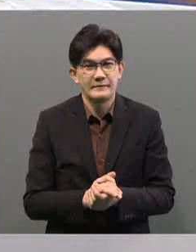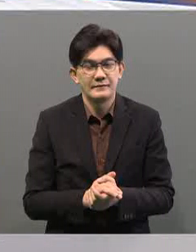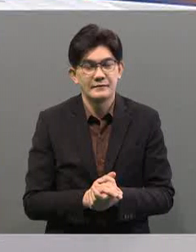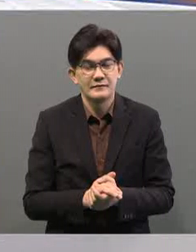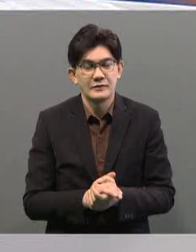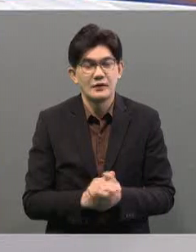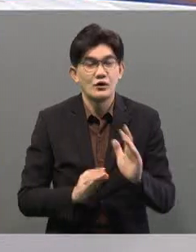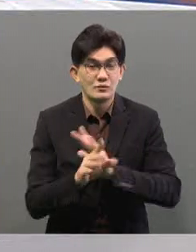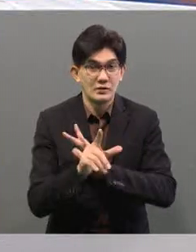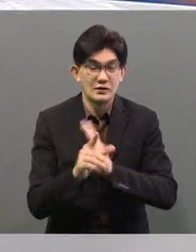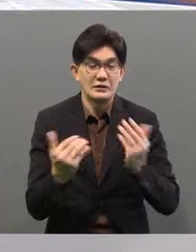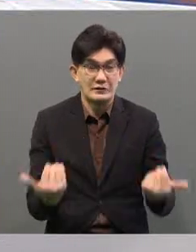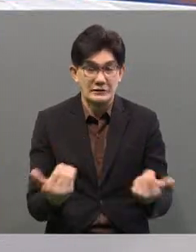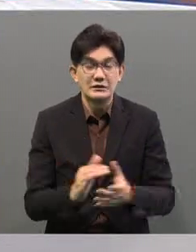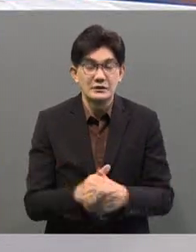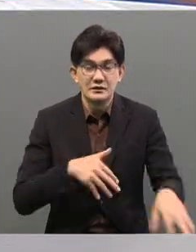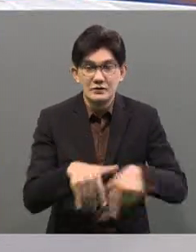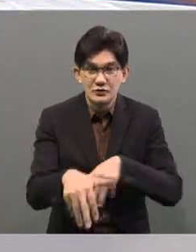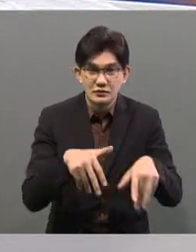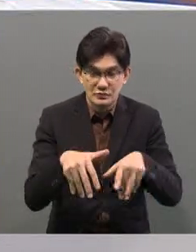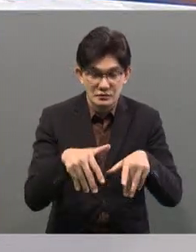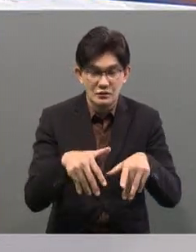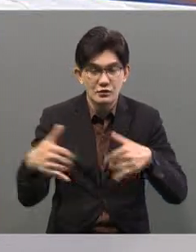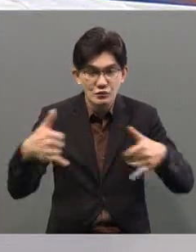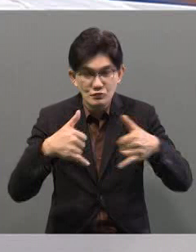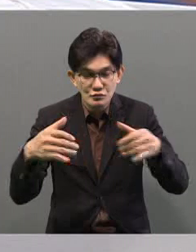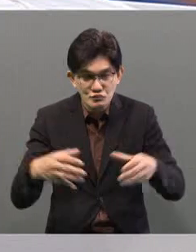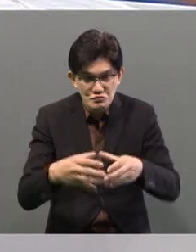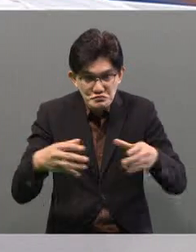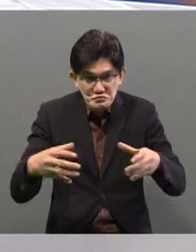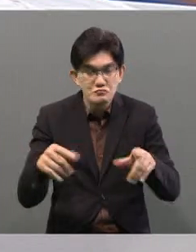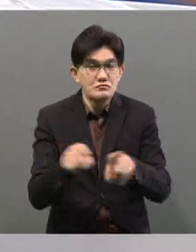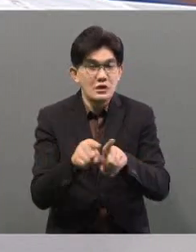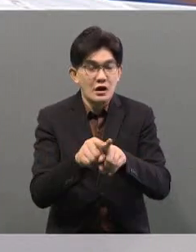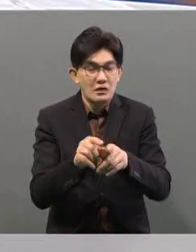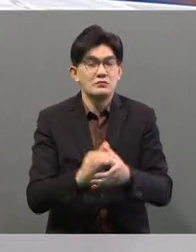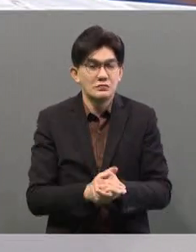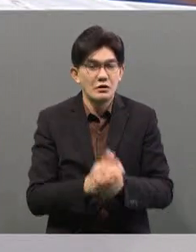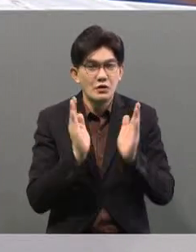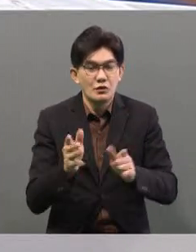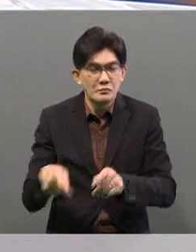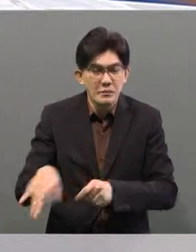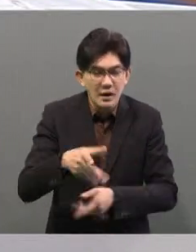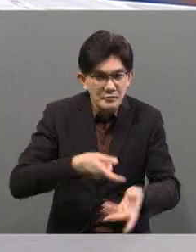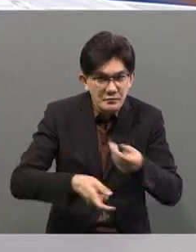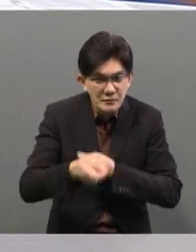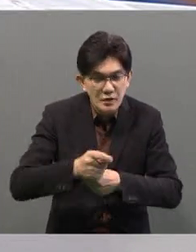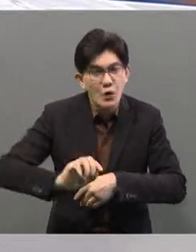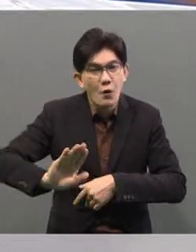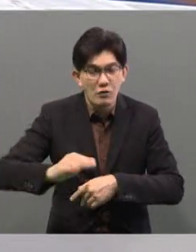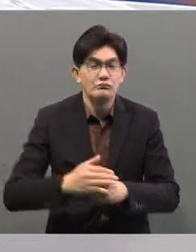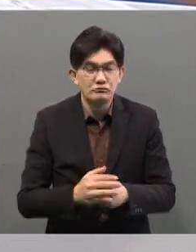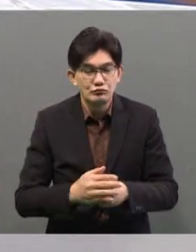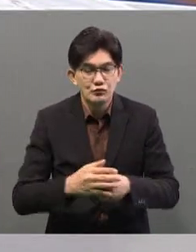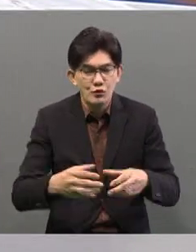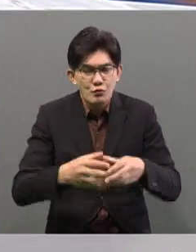สำหรับไปดูที่จังหวัดชลบุรีครับคุณผู้ชมก็มีชาวบ้านที่เขามารวมตัวกันเช่นเดียวกันอันนี้เป็นเหล่าบรรดาชาวประมงพื้นบ้านที่นาจอมเทียนนะครับ